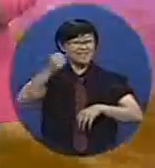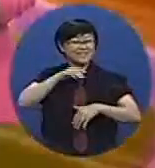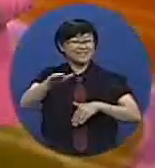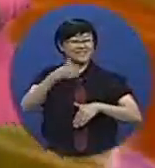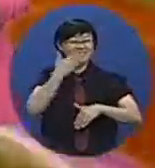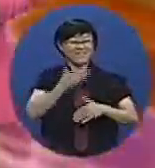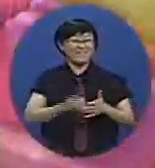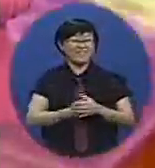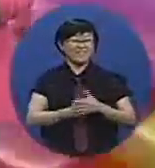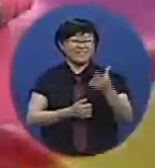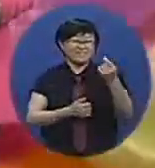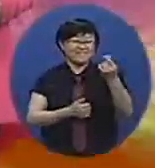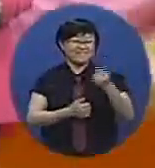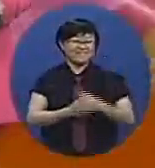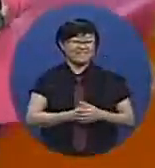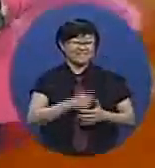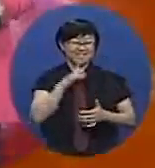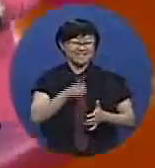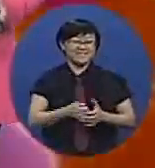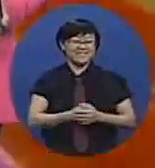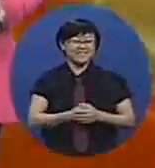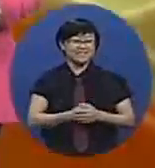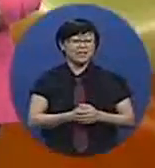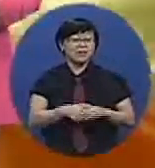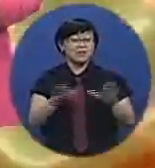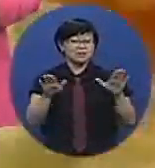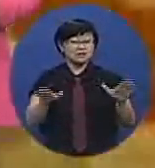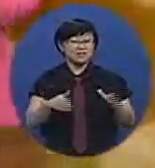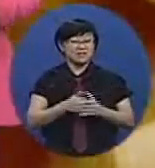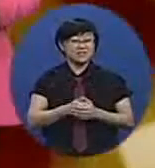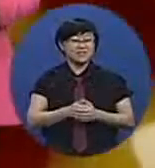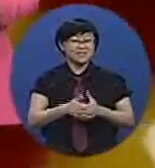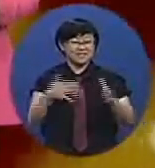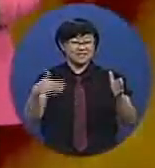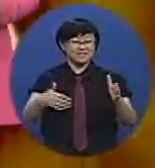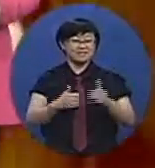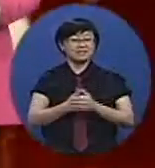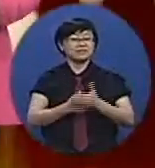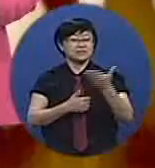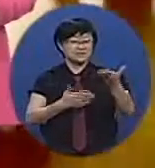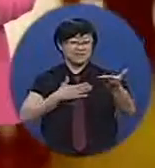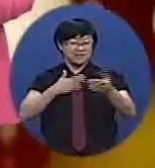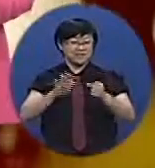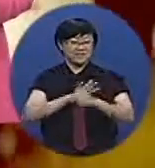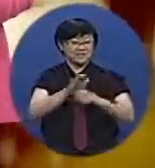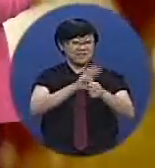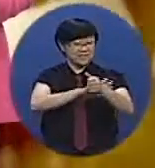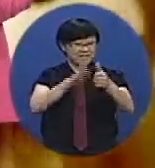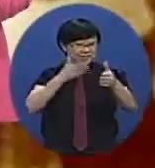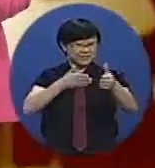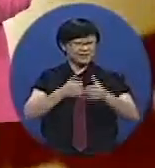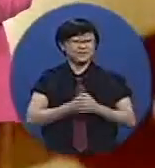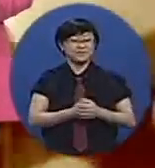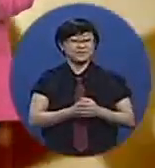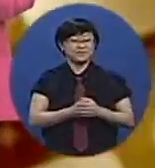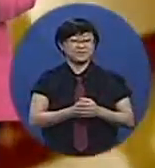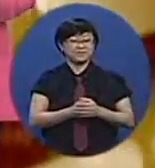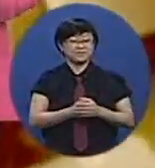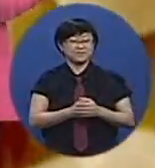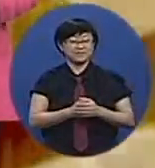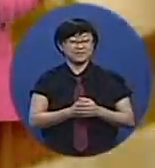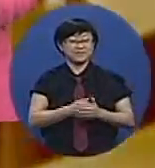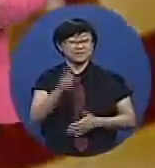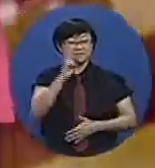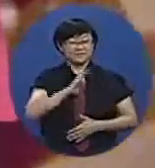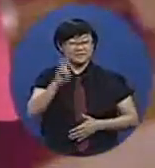되겠네. 그러면 되죠. 네. 자, 오늘 아직도 네. 그대는 내 사랑 잘 불러주시기 바랍니다. 네.